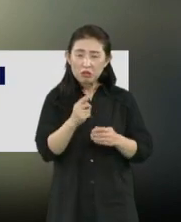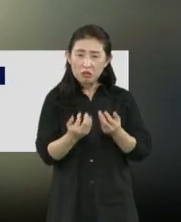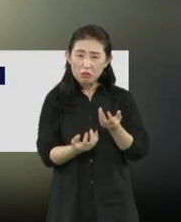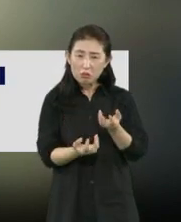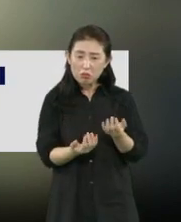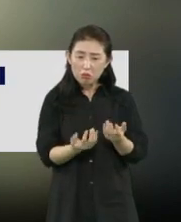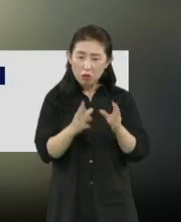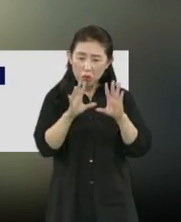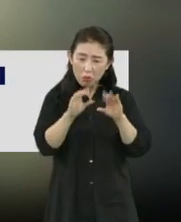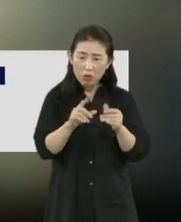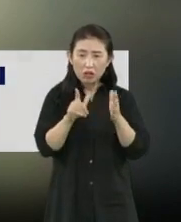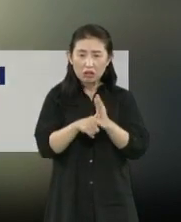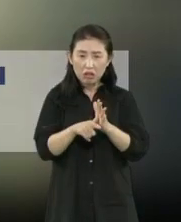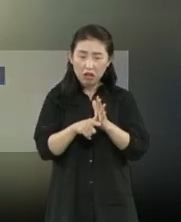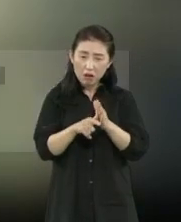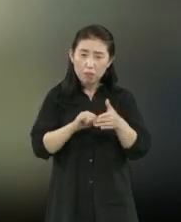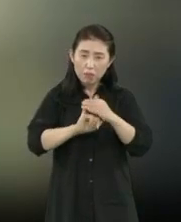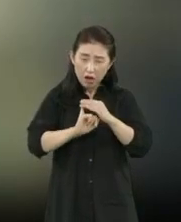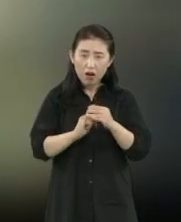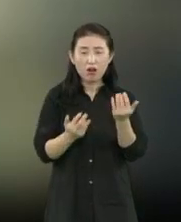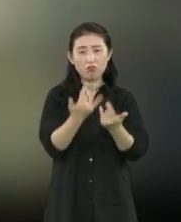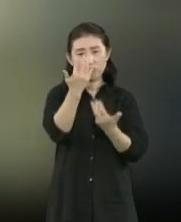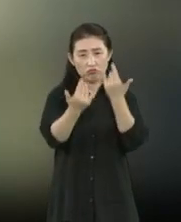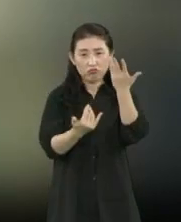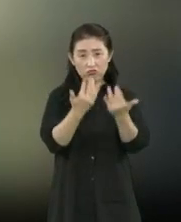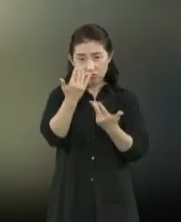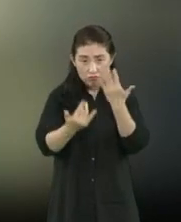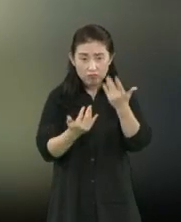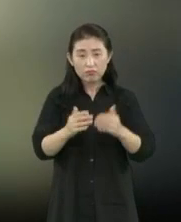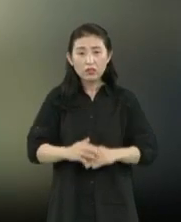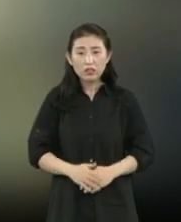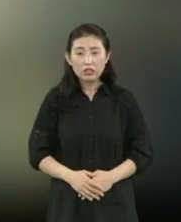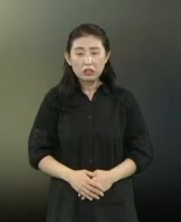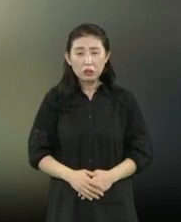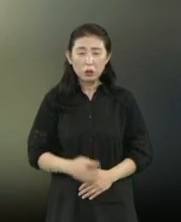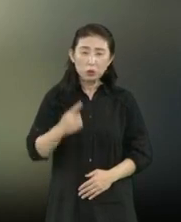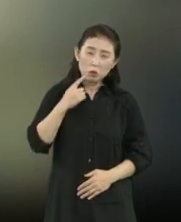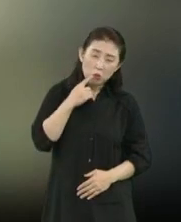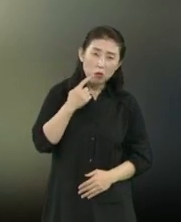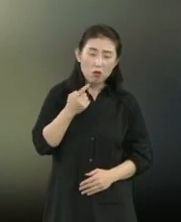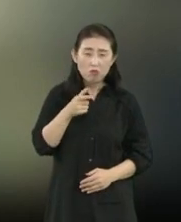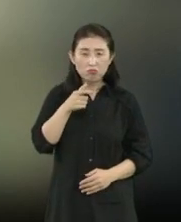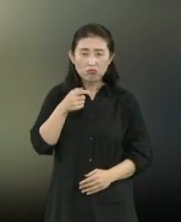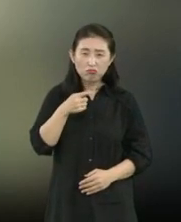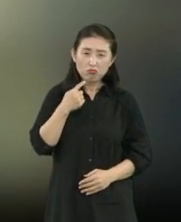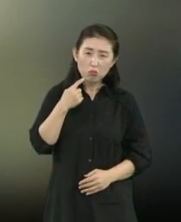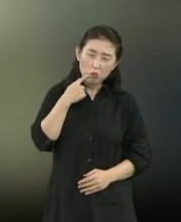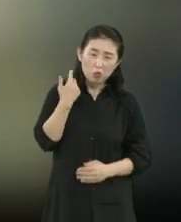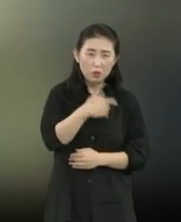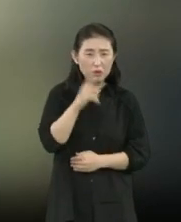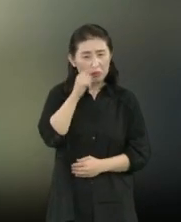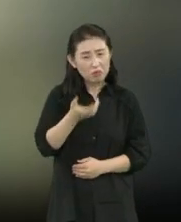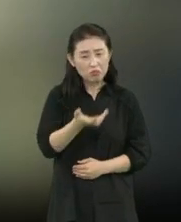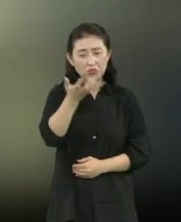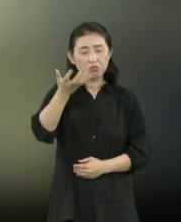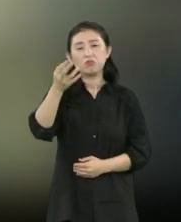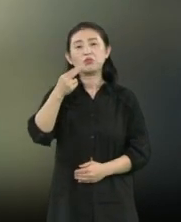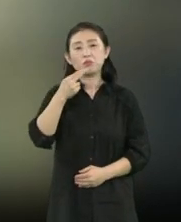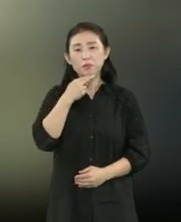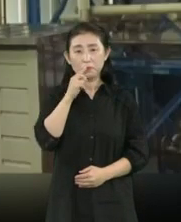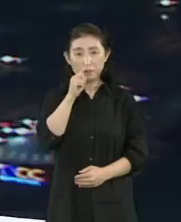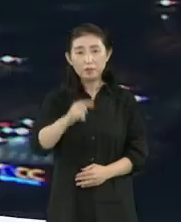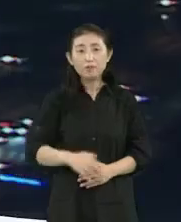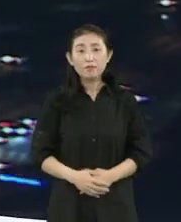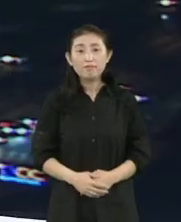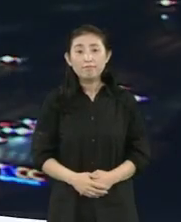녹이는 과정에서 이상 반응이 생겨 불이 난 것으로 보인다며 유해 물질 유출 등은 없었다고 전했습니다.